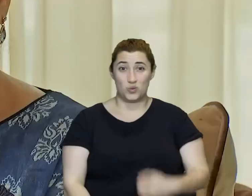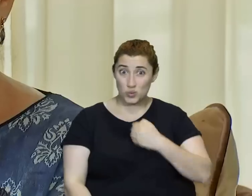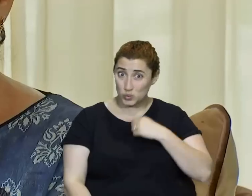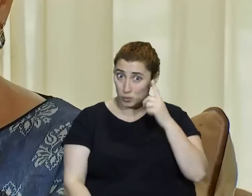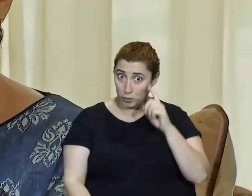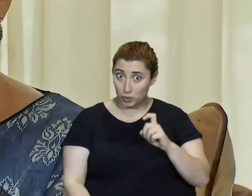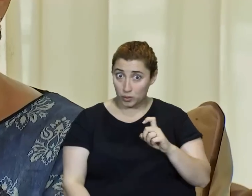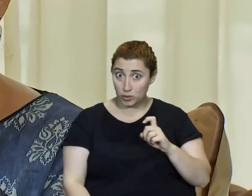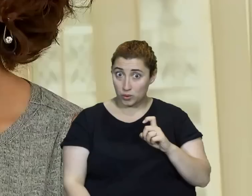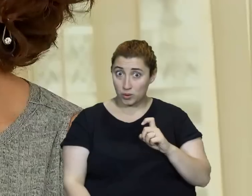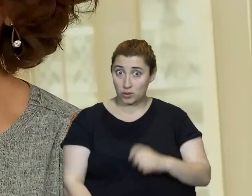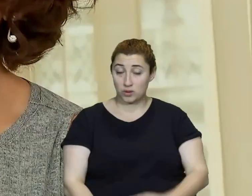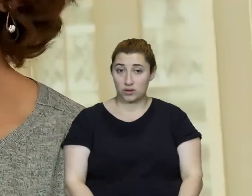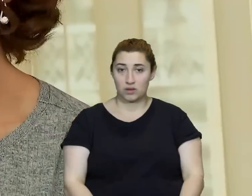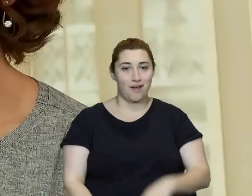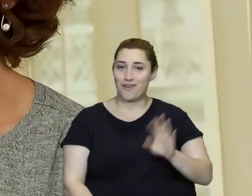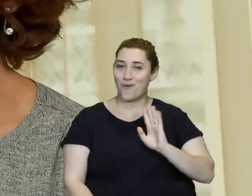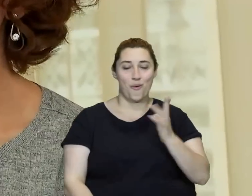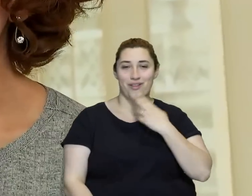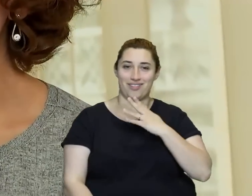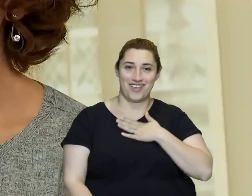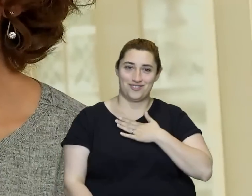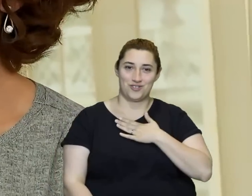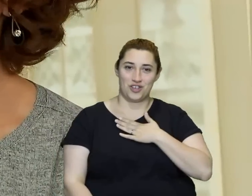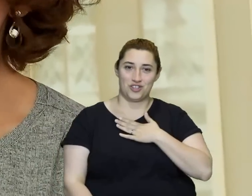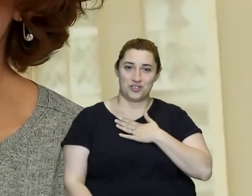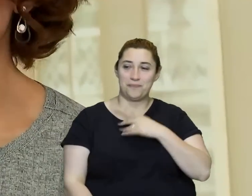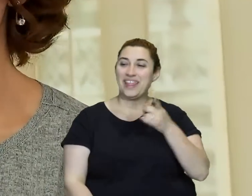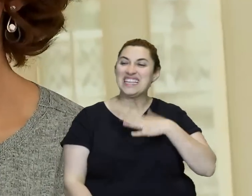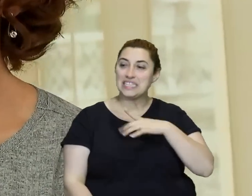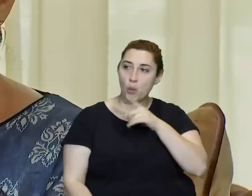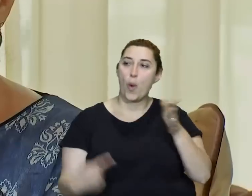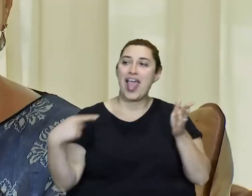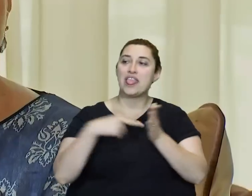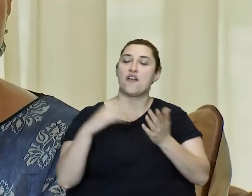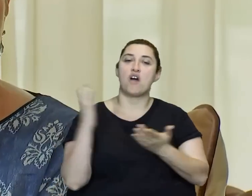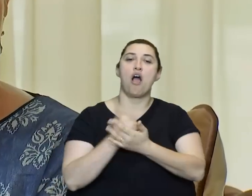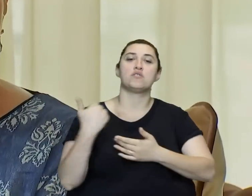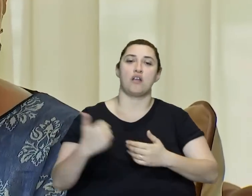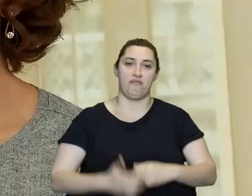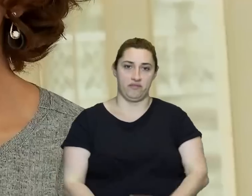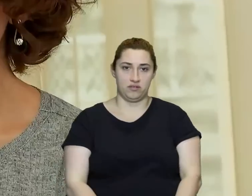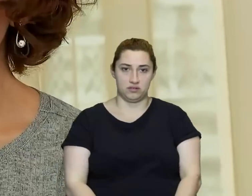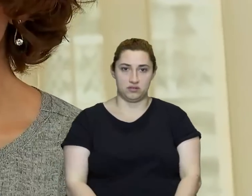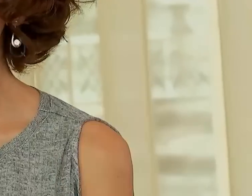Üzüldü mü? Tam tersi teyzeciğim. Amacına ulaştı.